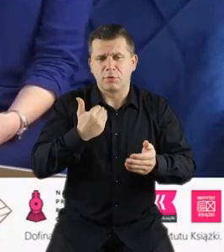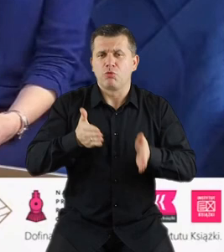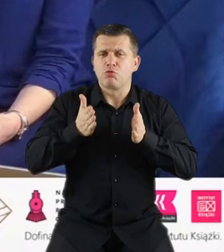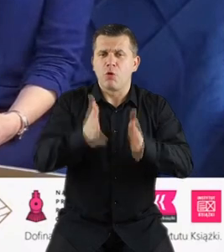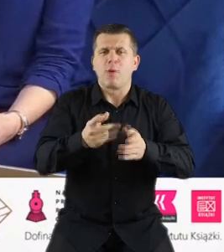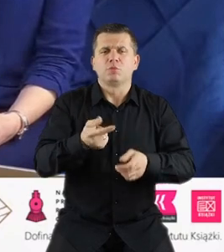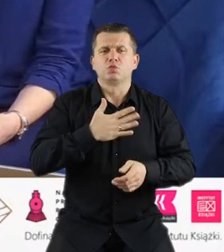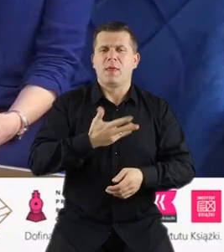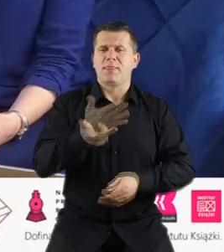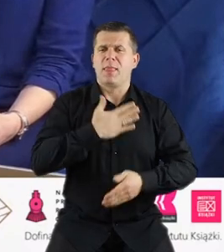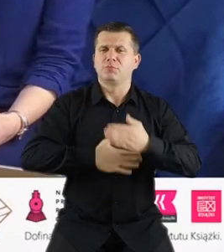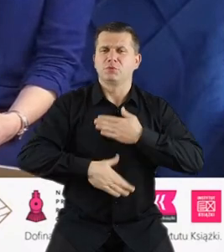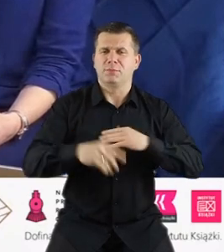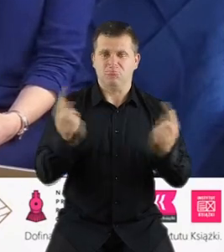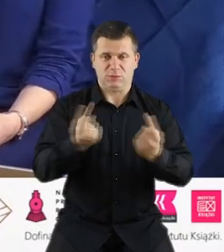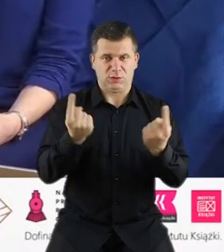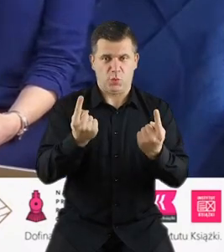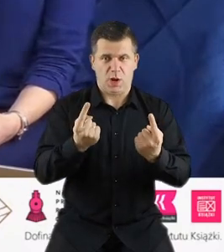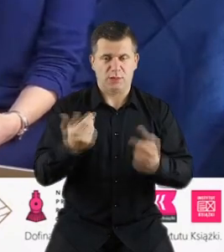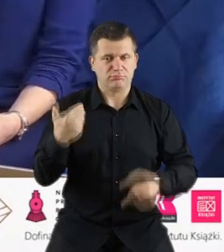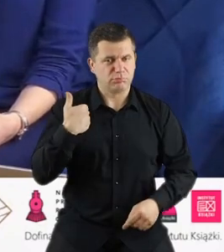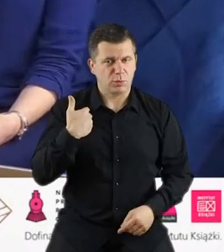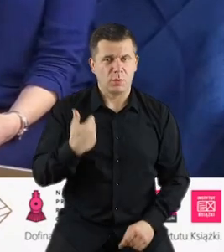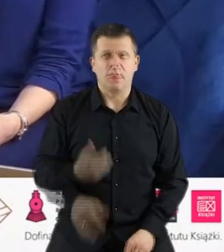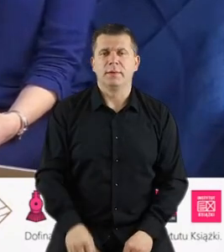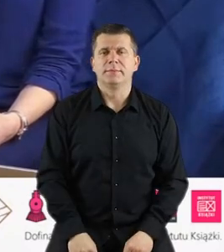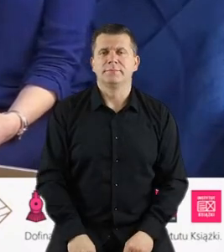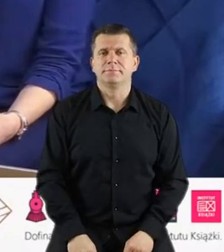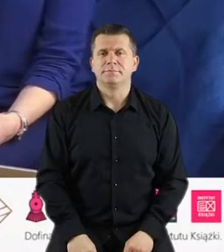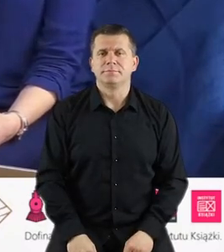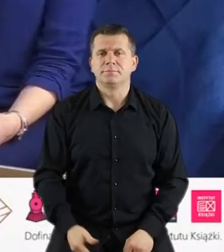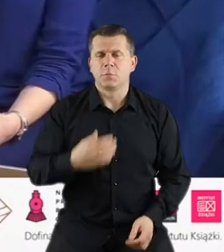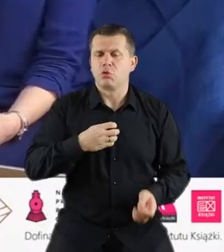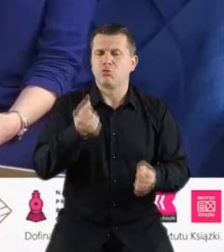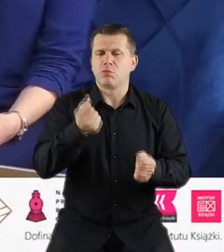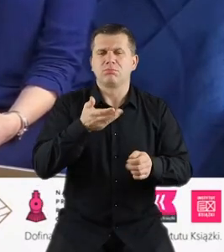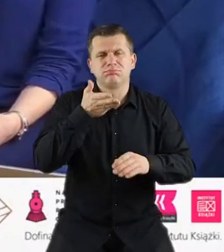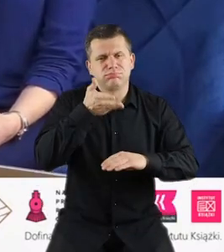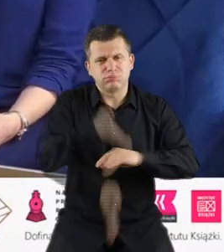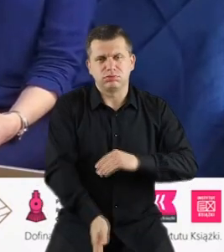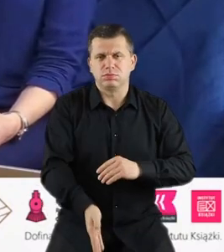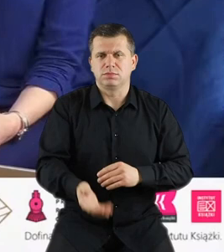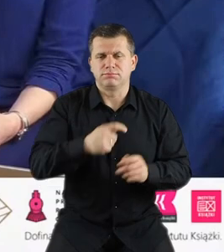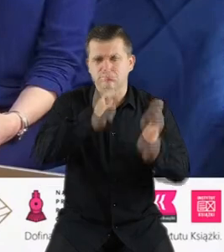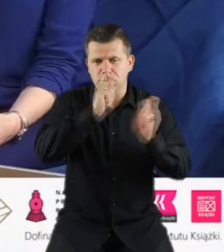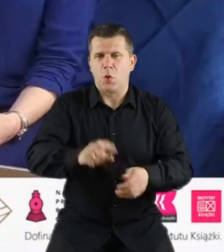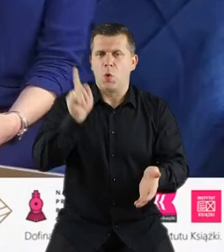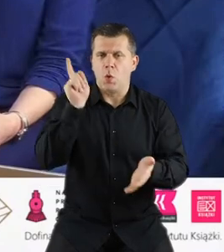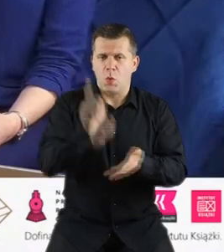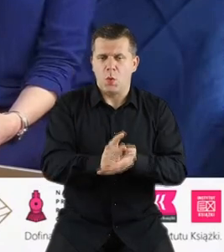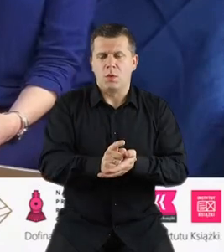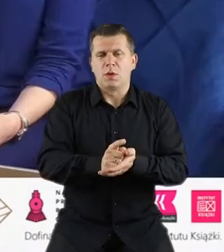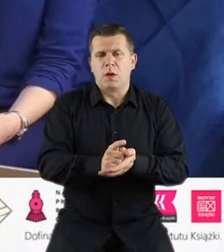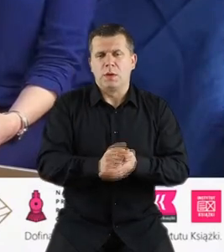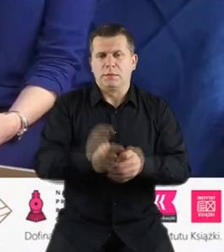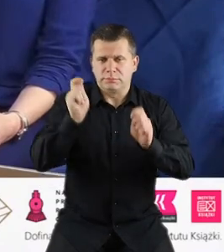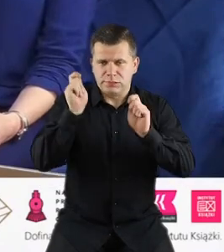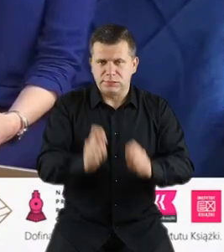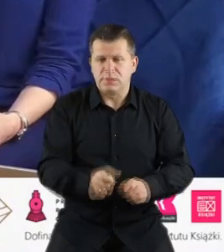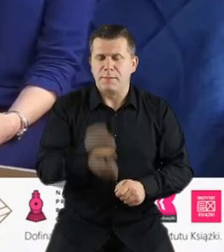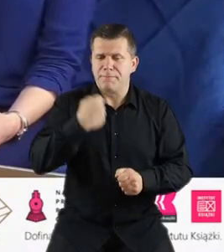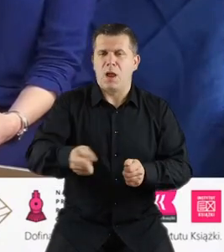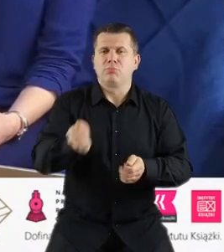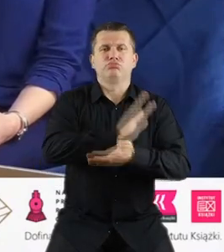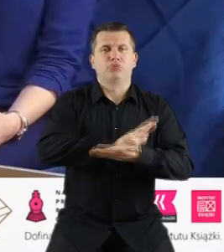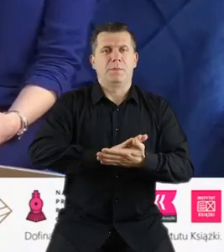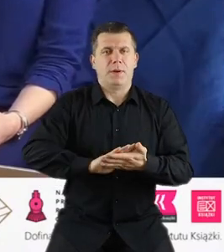nieprzyjemną sytuację drogową i mieliśmy kilkudziesięciominutowe opóźnienie, udało się to nadrobić później, natomiast no